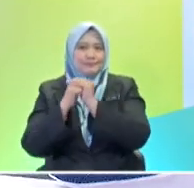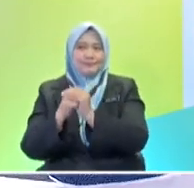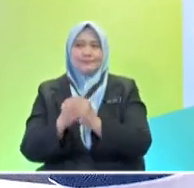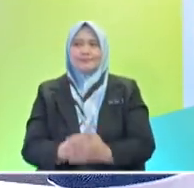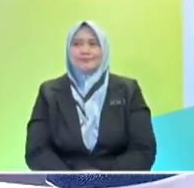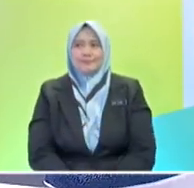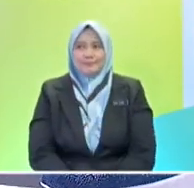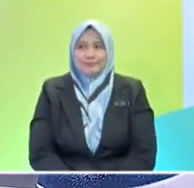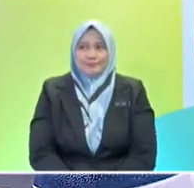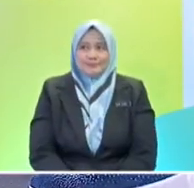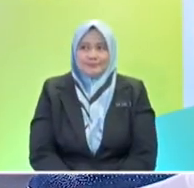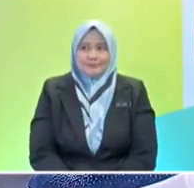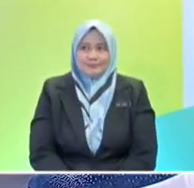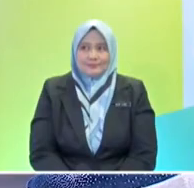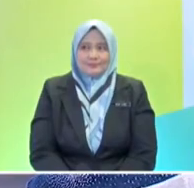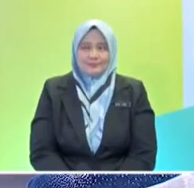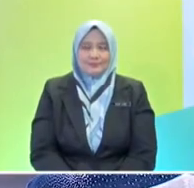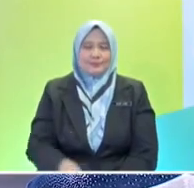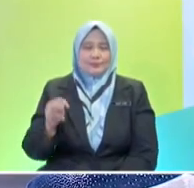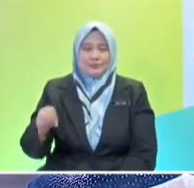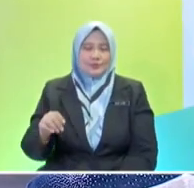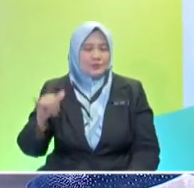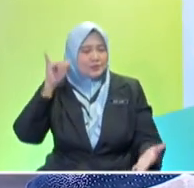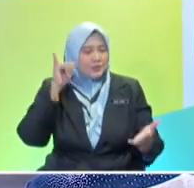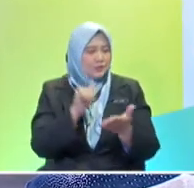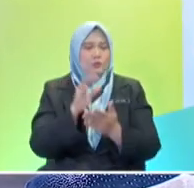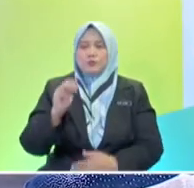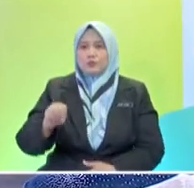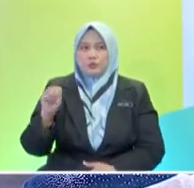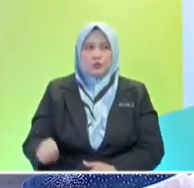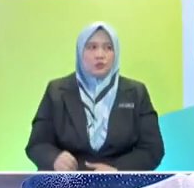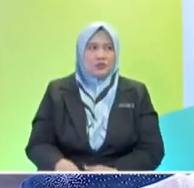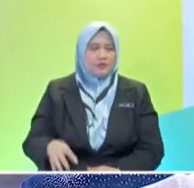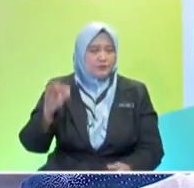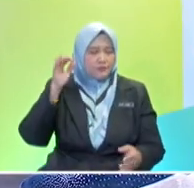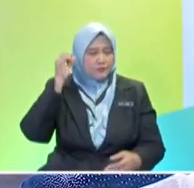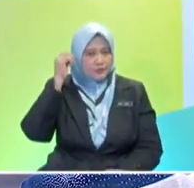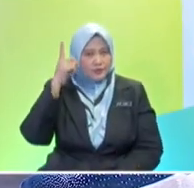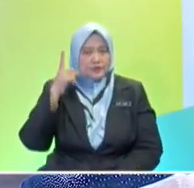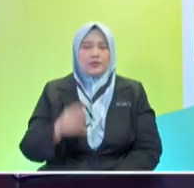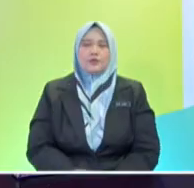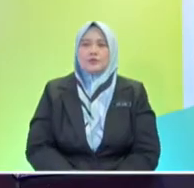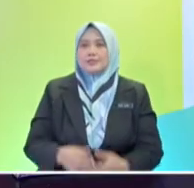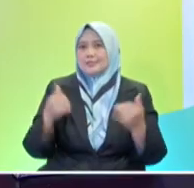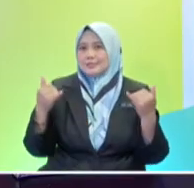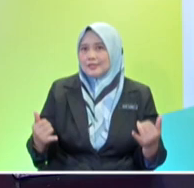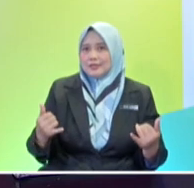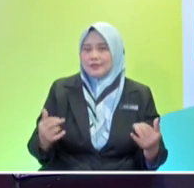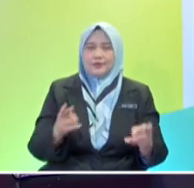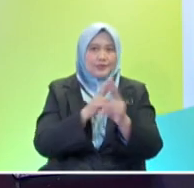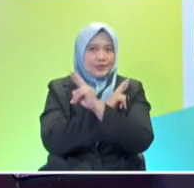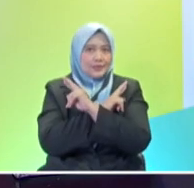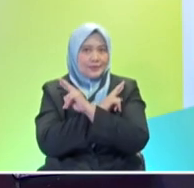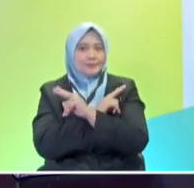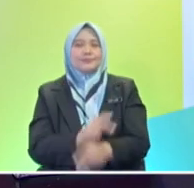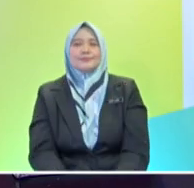berjaya perolehi ganjaran dan Mira yakin murid-murid di rumah pun faham dengan penjelasan cikgu. Kita akan berhenti berehat seketika cikgu. Okey, baik. Kita akan kembali selepas